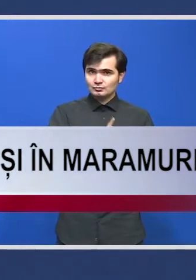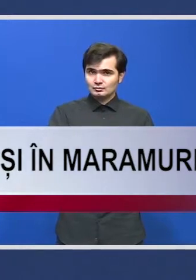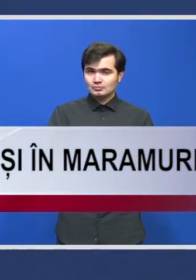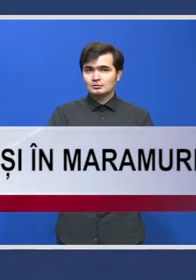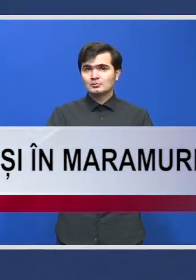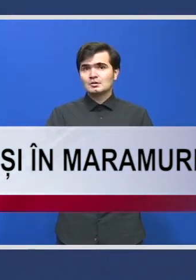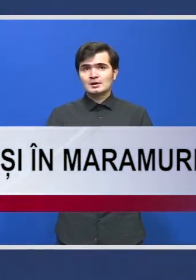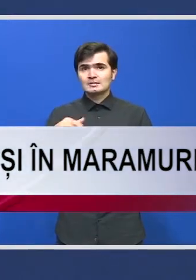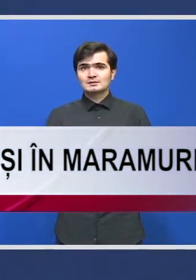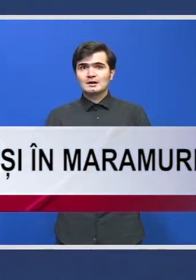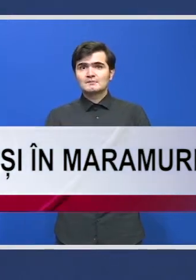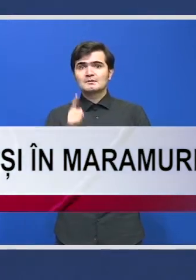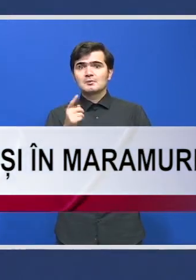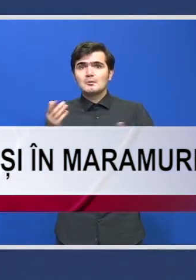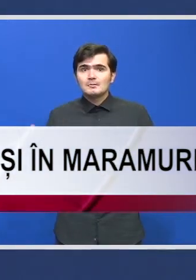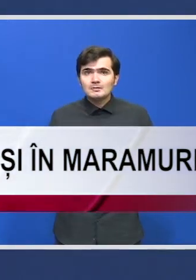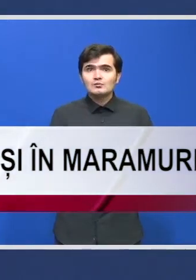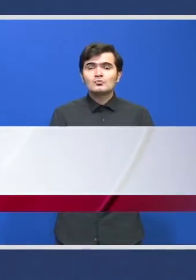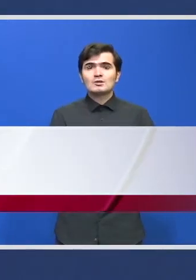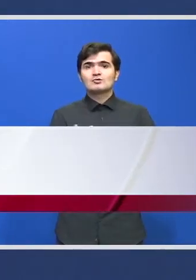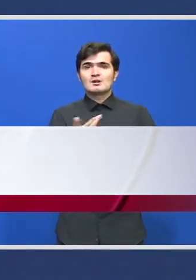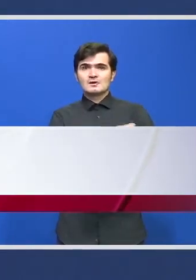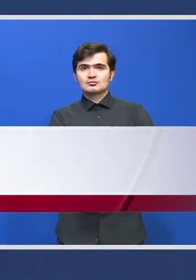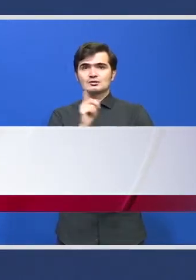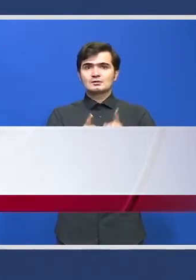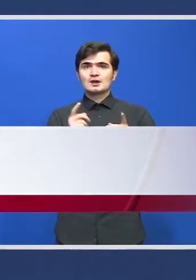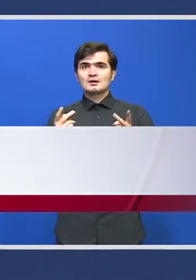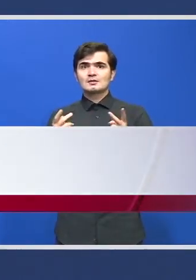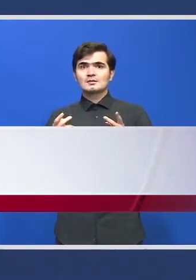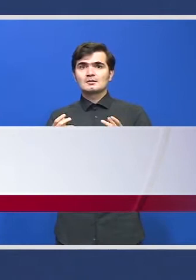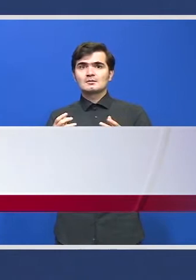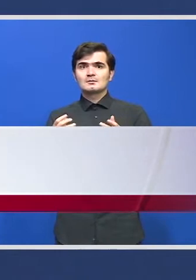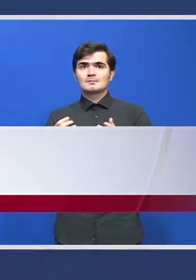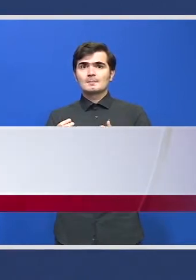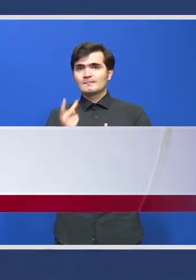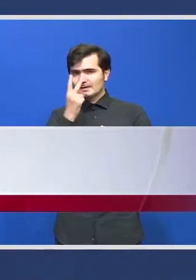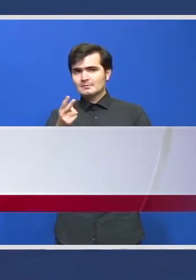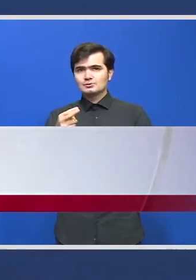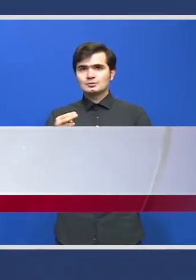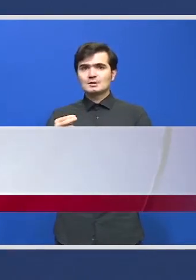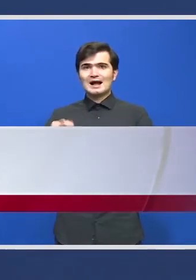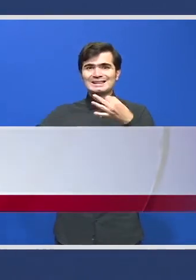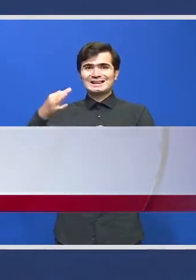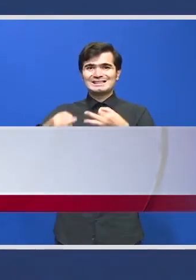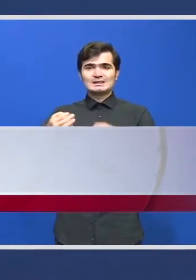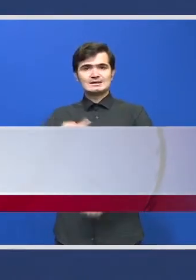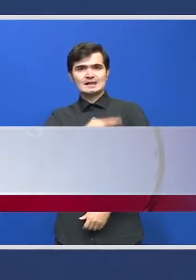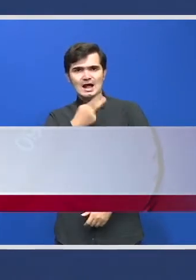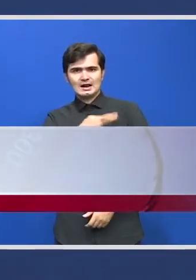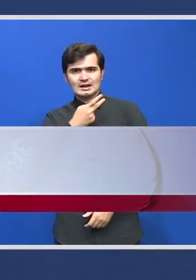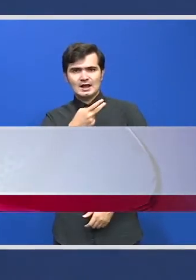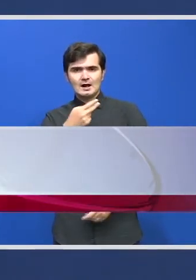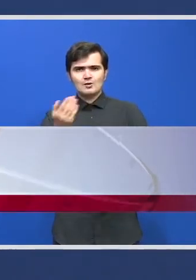o îndemnare de fapt la vaccinare, dacă îl coroborăm și cu rezultatele care s-au publicat în Marea Britanie, comparativ